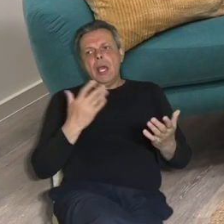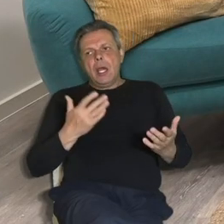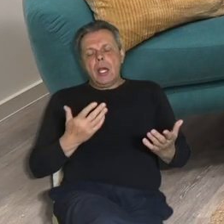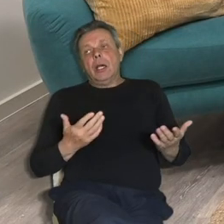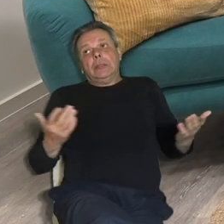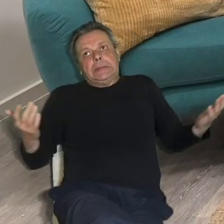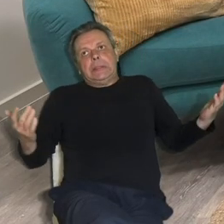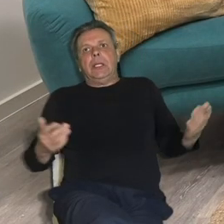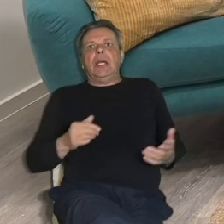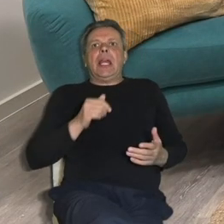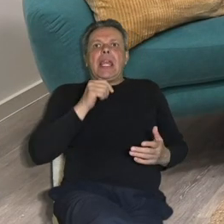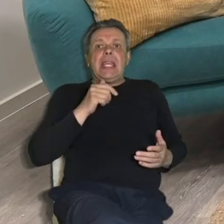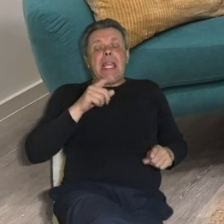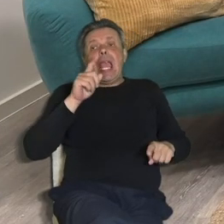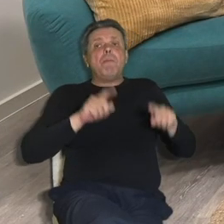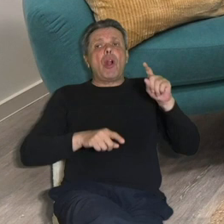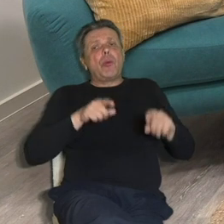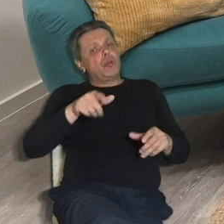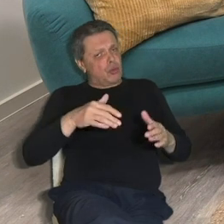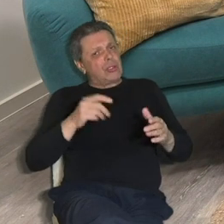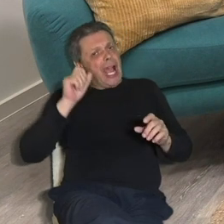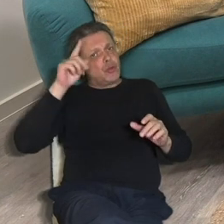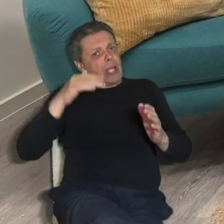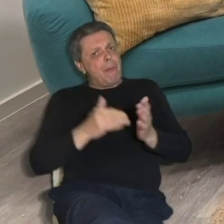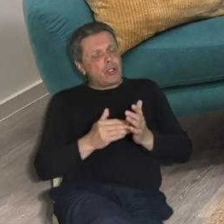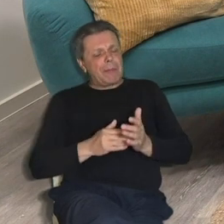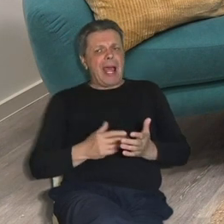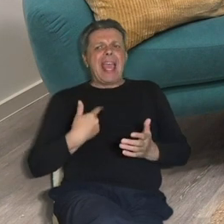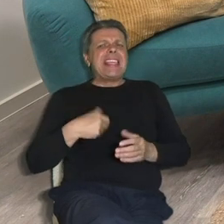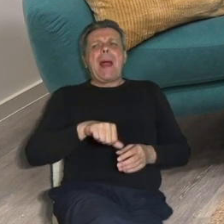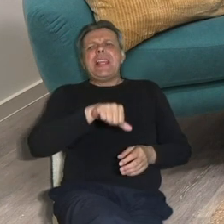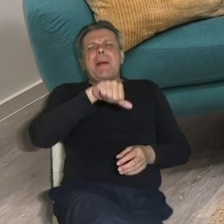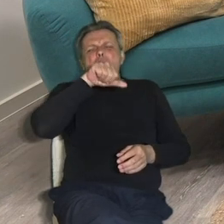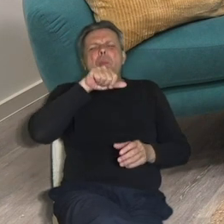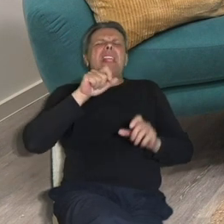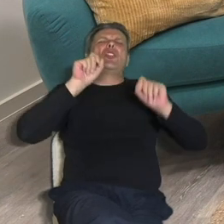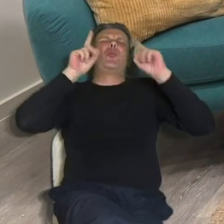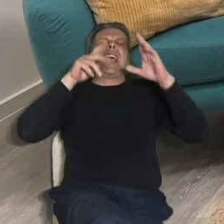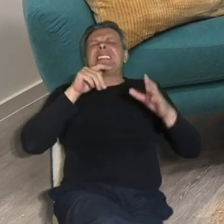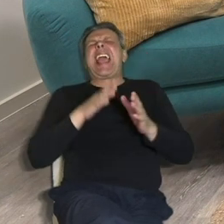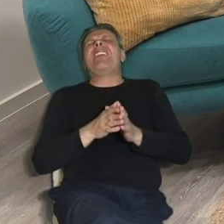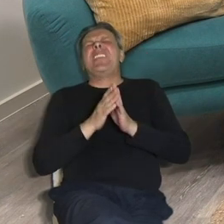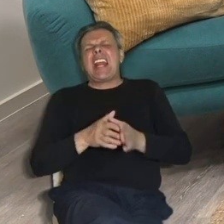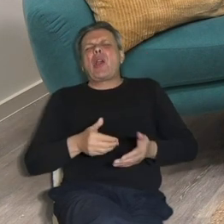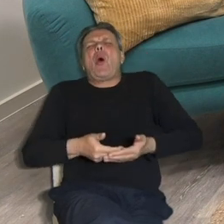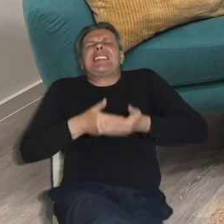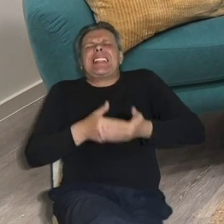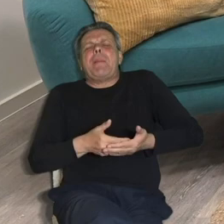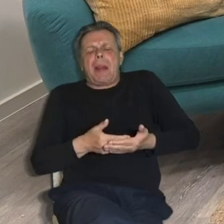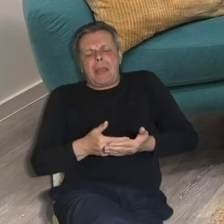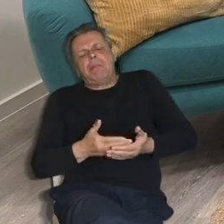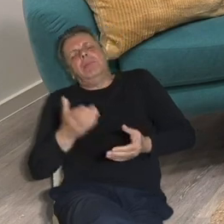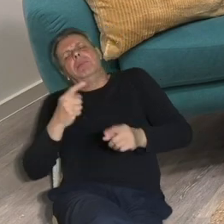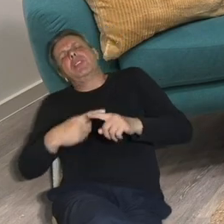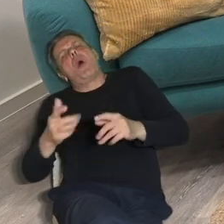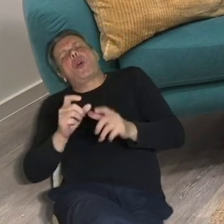zahvat i nekada su ona i potrebna, iako ja osobito nisam, da tako kažem, ljubitelj čudesa ili vjere koja se temelje na čudesima, nego više volim